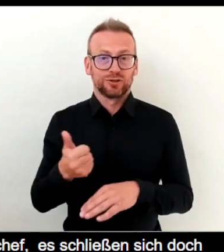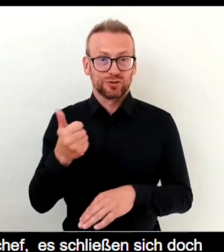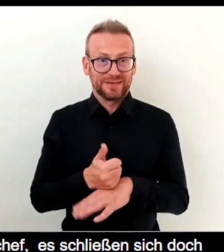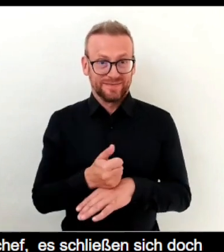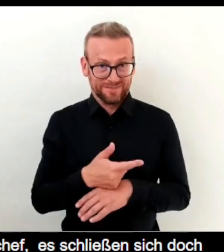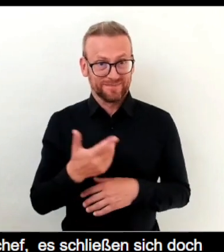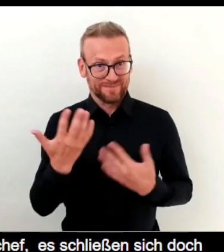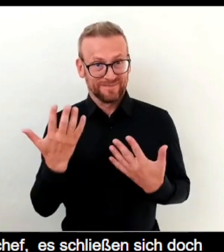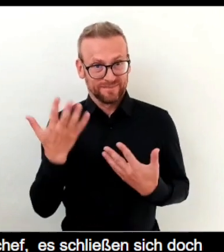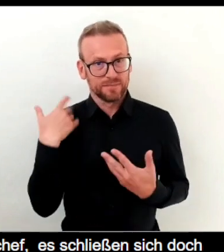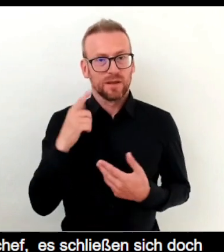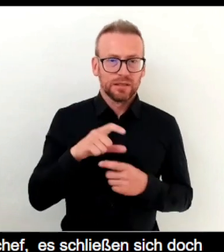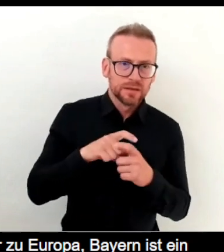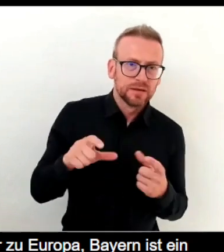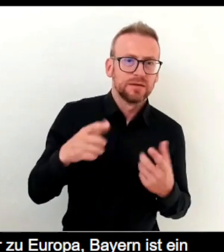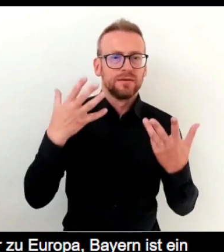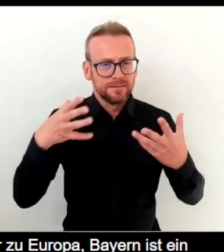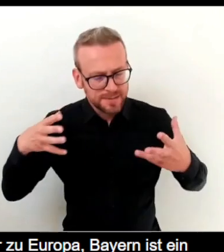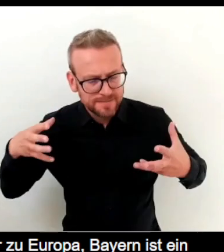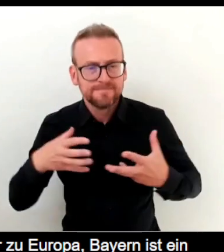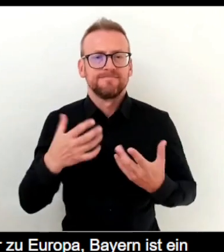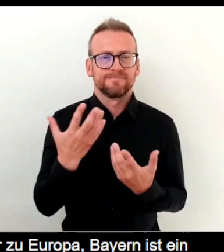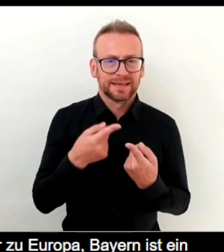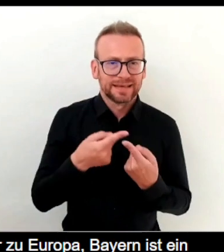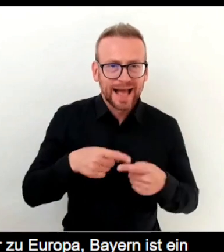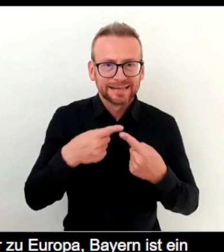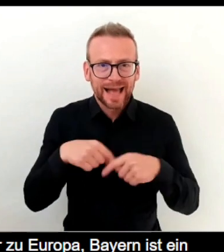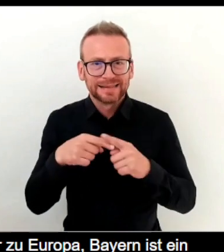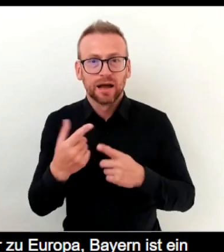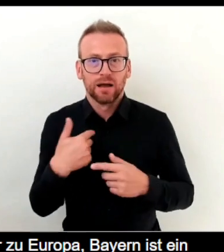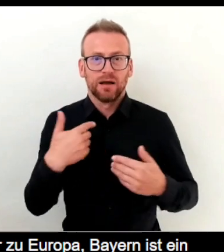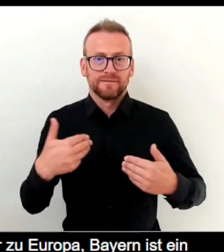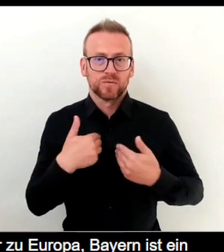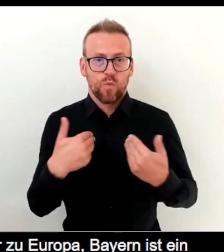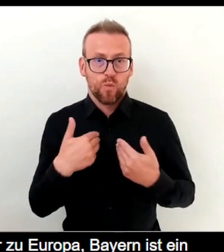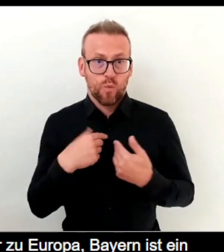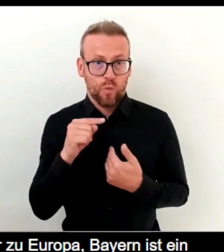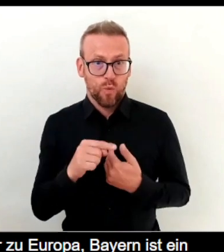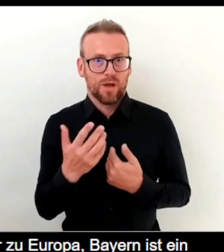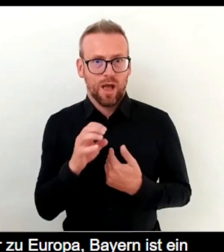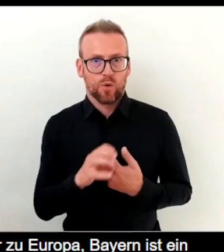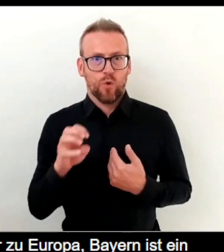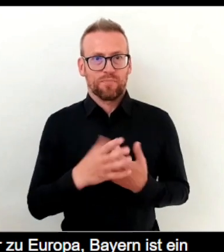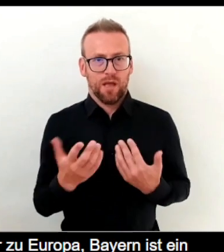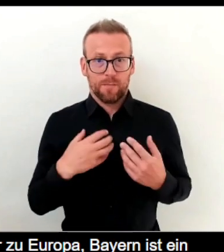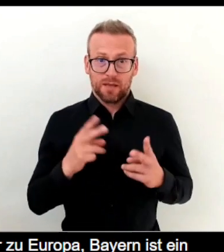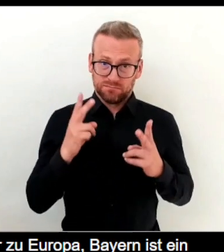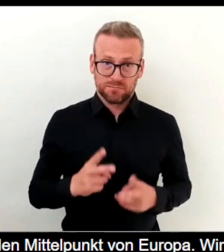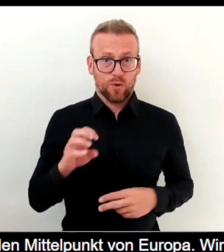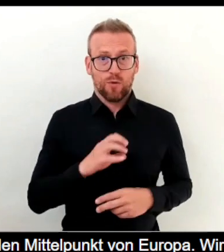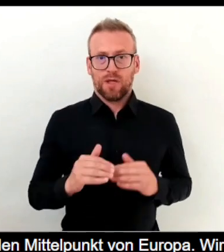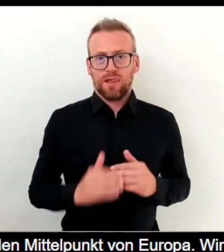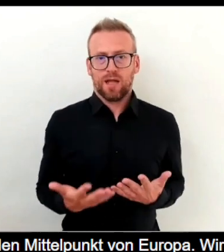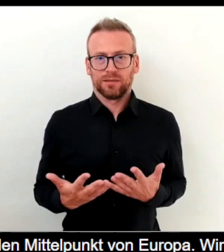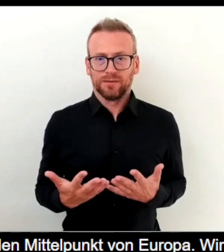ohne die EU ist der Wohlstand, den wir heute haben, nicht haltbar, nicht darstellbar. Und ohne eine Europäische Union sind wir zwischen den ohnehin schon immer